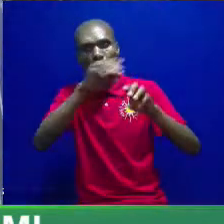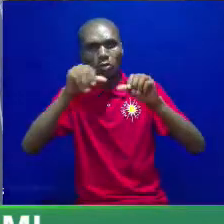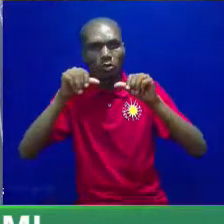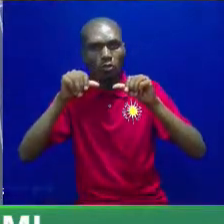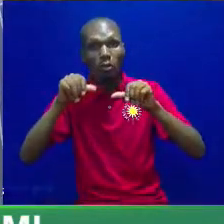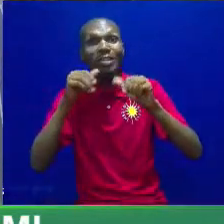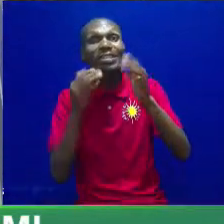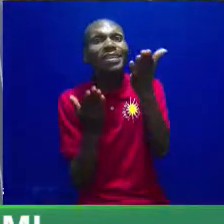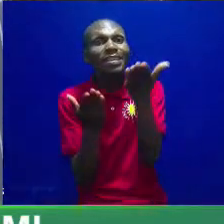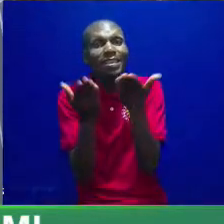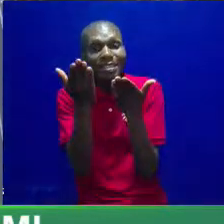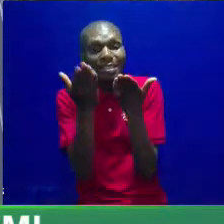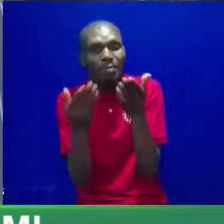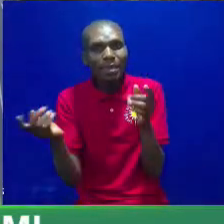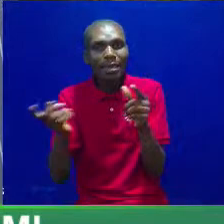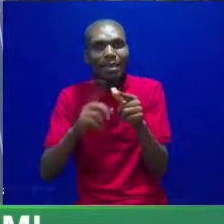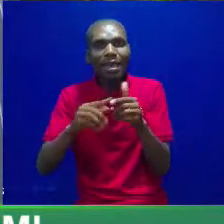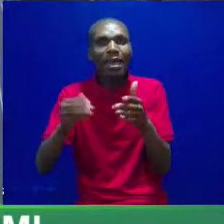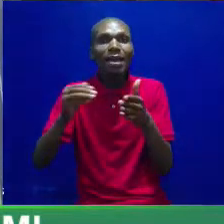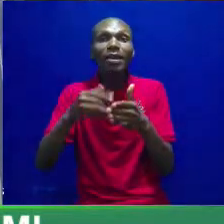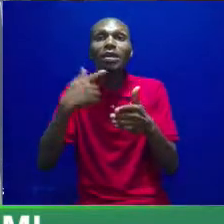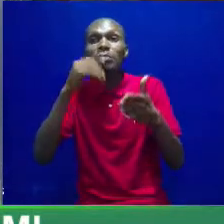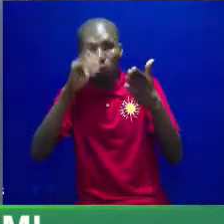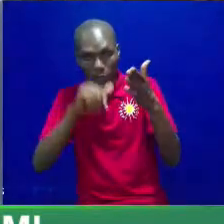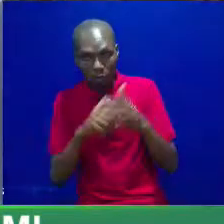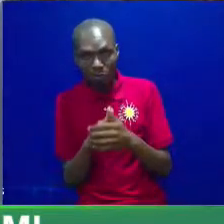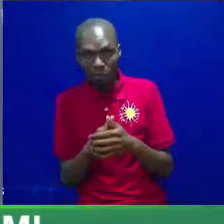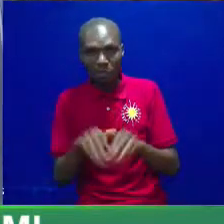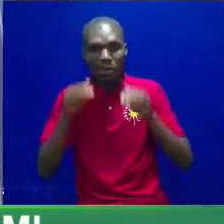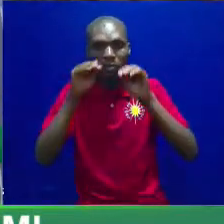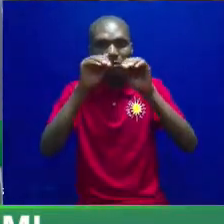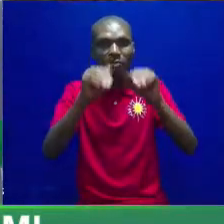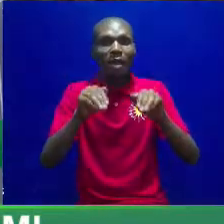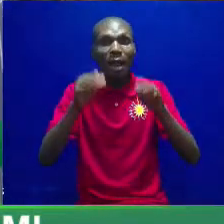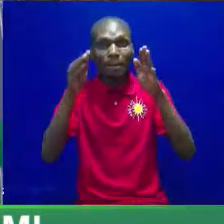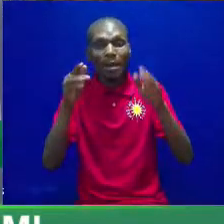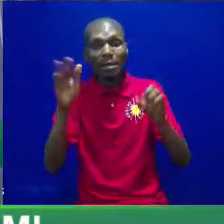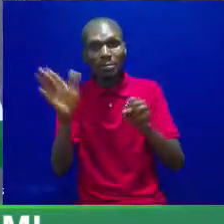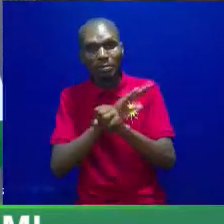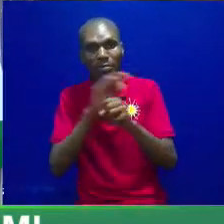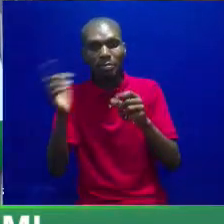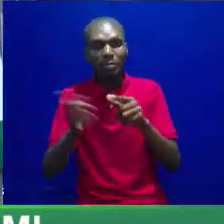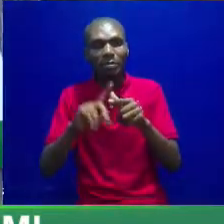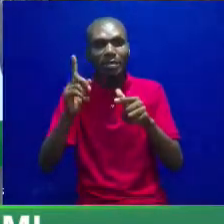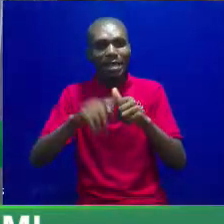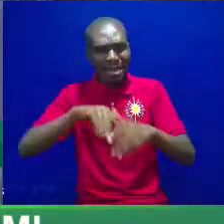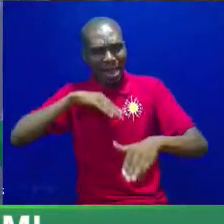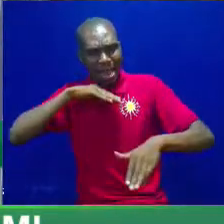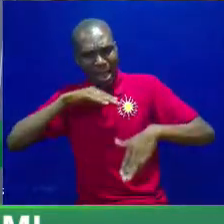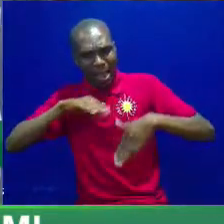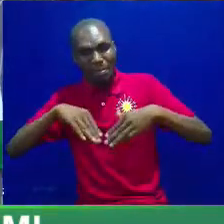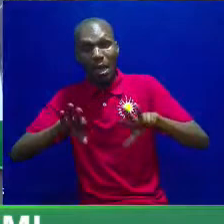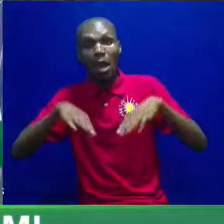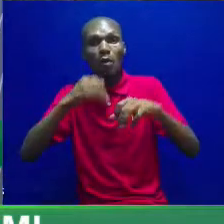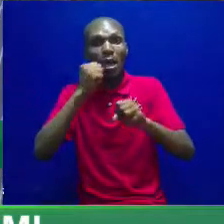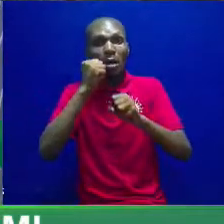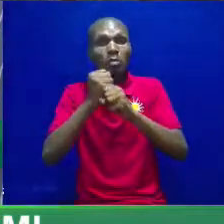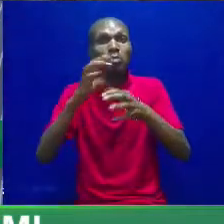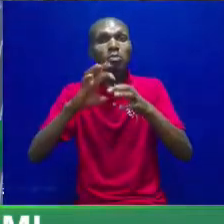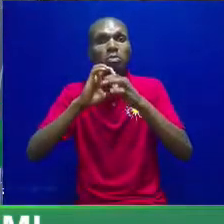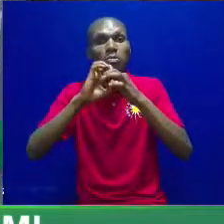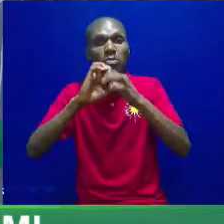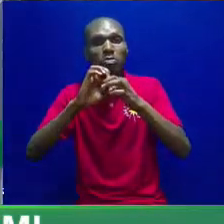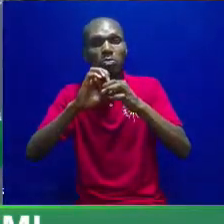vile amefanya and ninasema hivi wakulima wa Virongo. I am very happy the way we coordinate or we